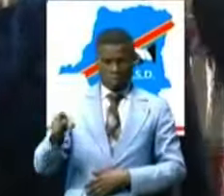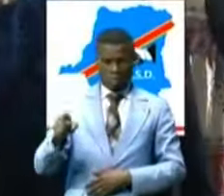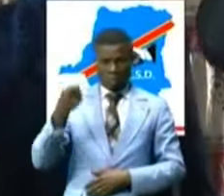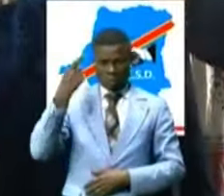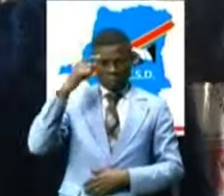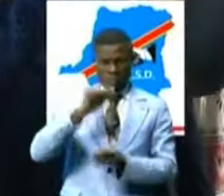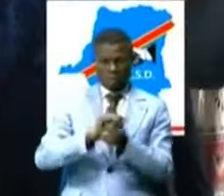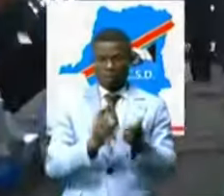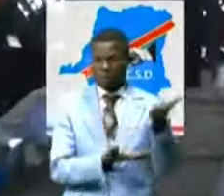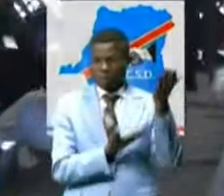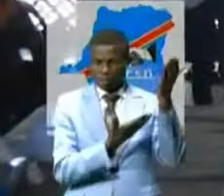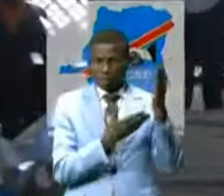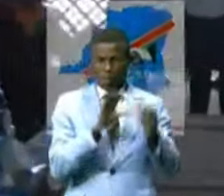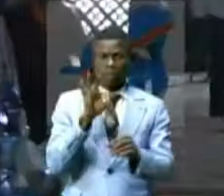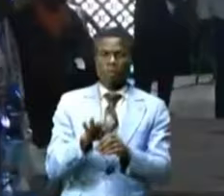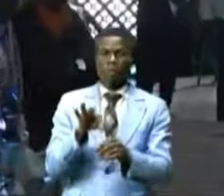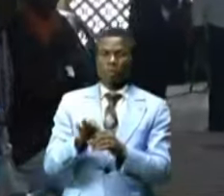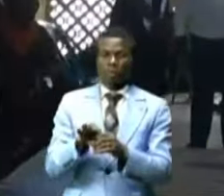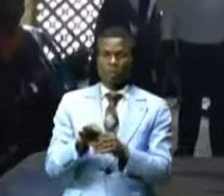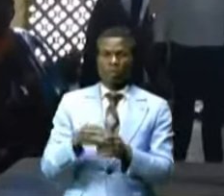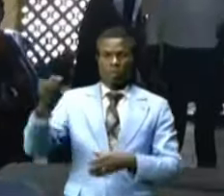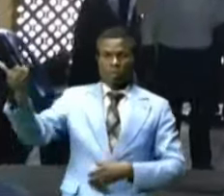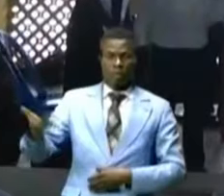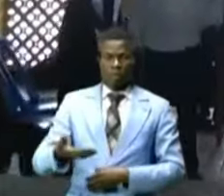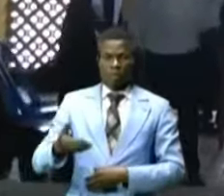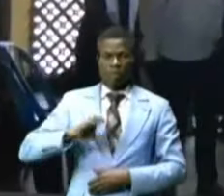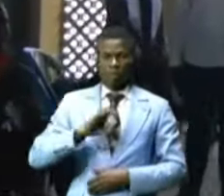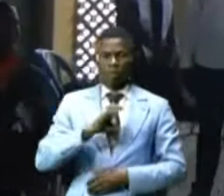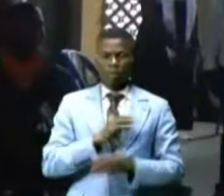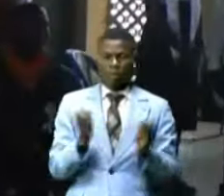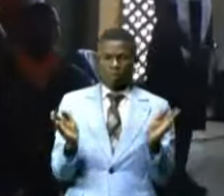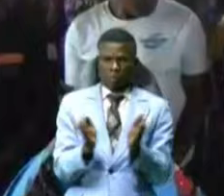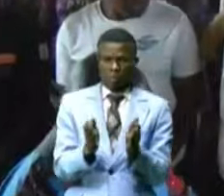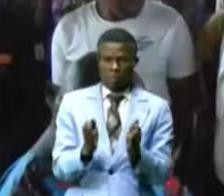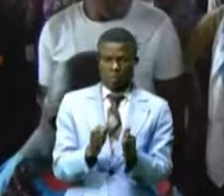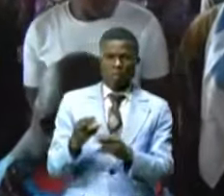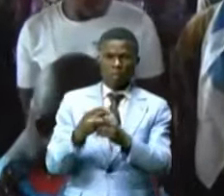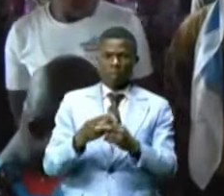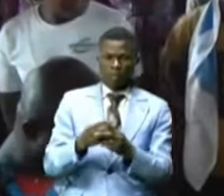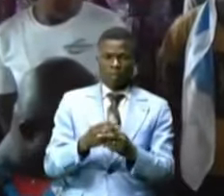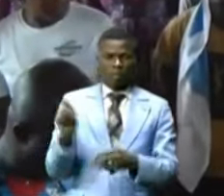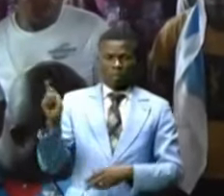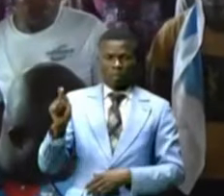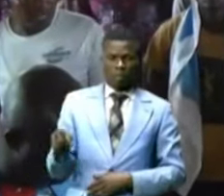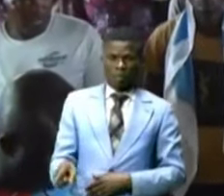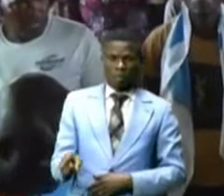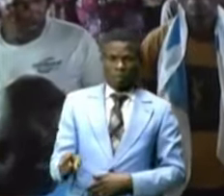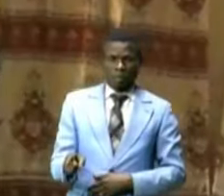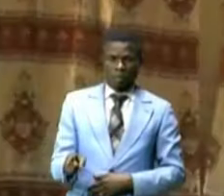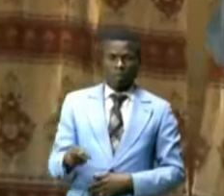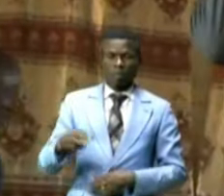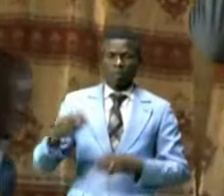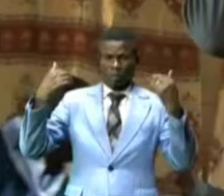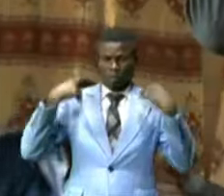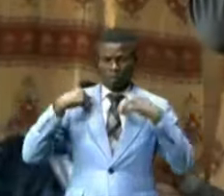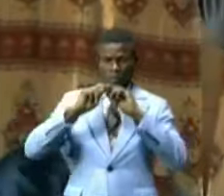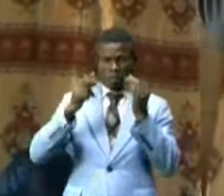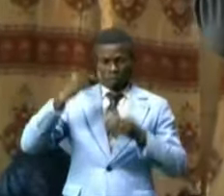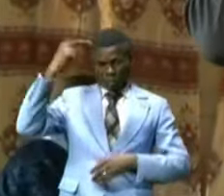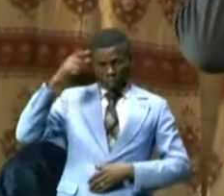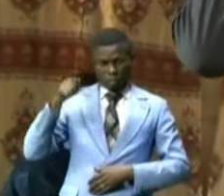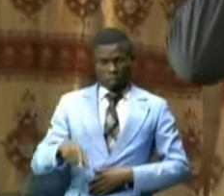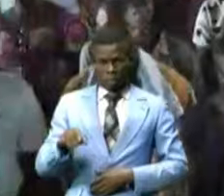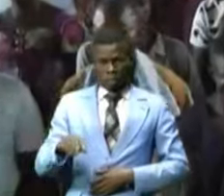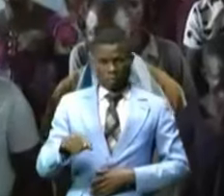sur l'importance des élections. Accueilli par un comité restreint de la sécurité territoriale, de quelques cadres de son parti